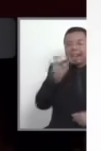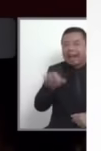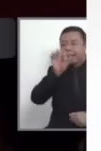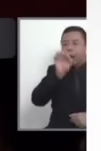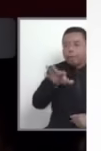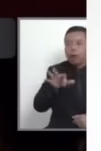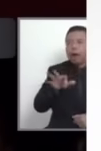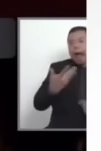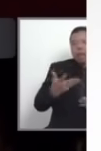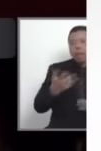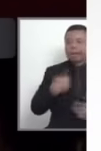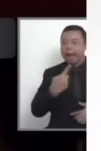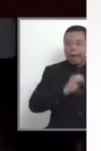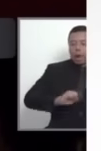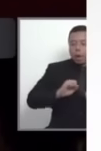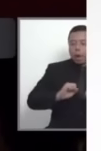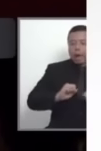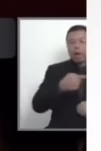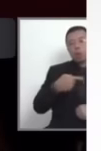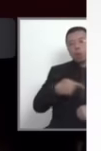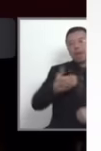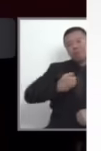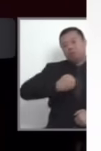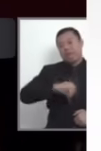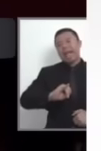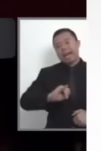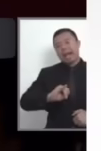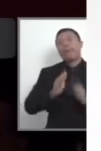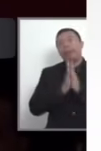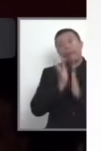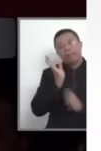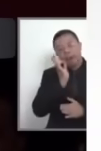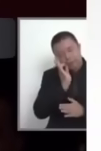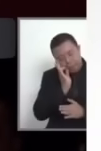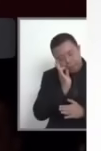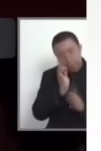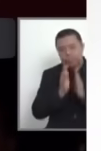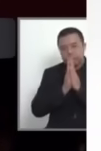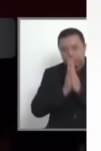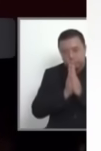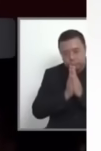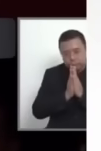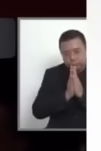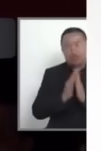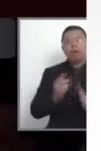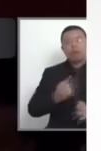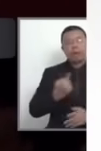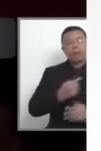ya. Soal memberantas kemiskinan, meningkatkan kesejahteraan, ya, stunting dan seterusnya yang sudah disampaikan di